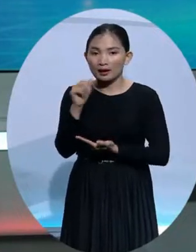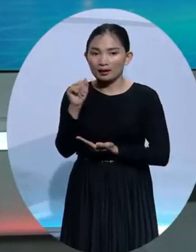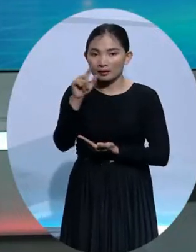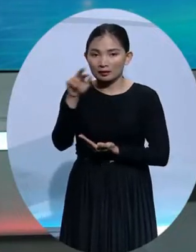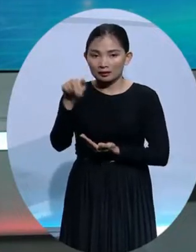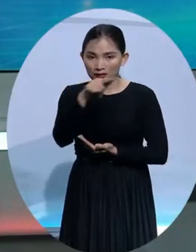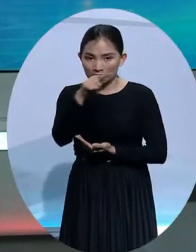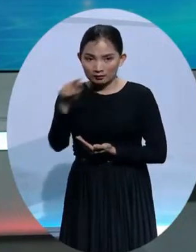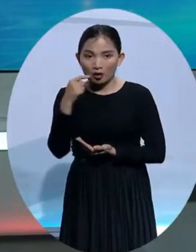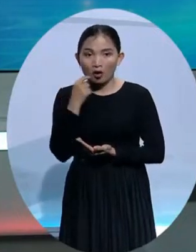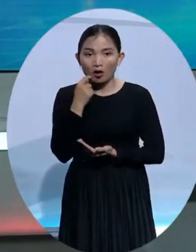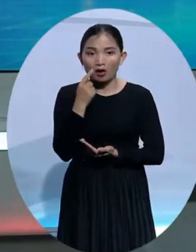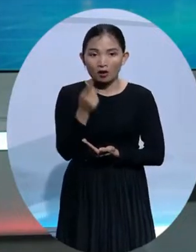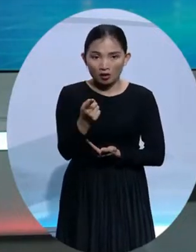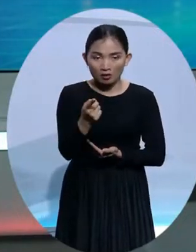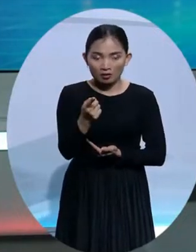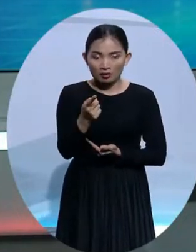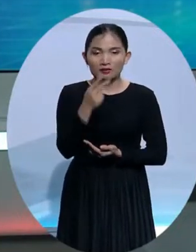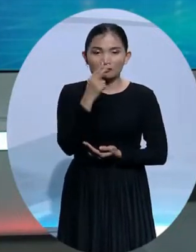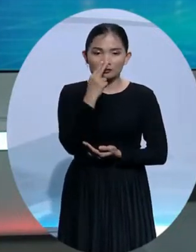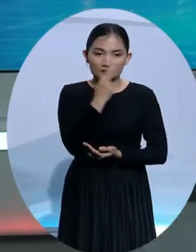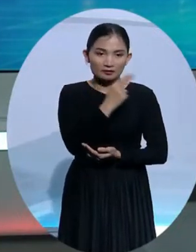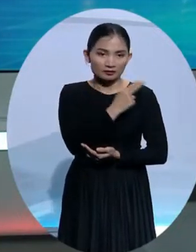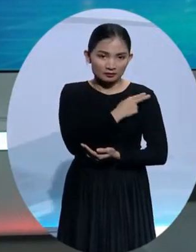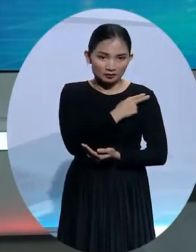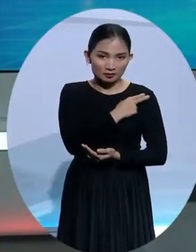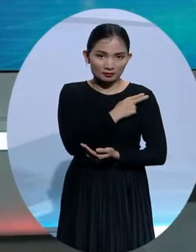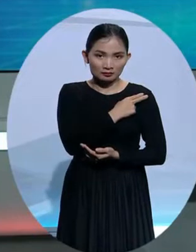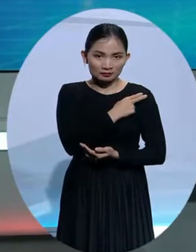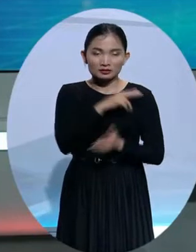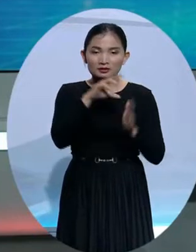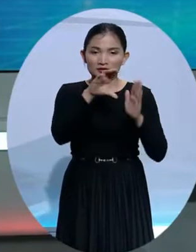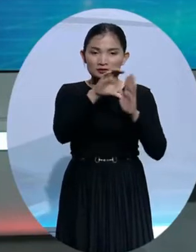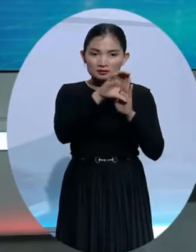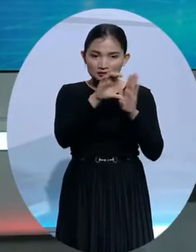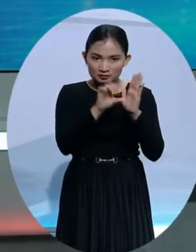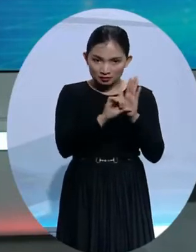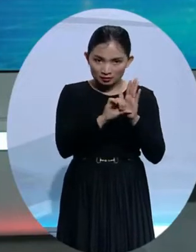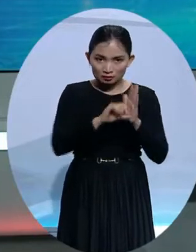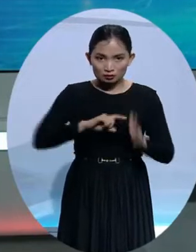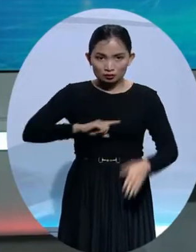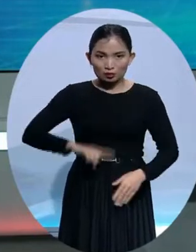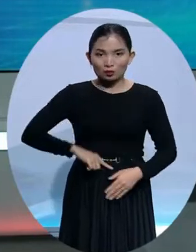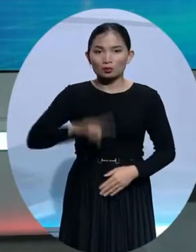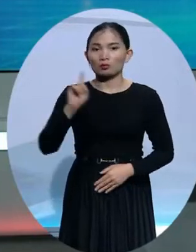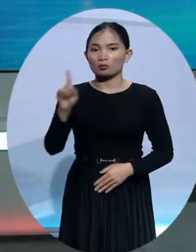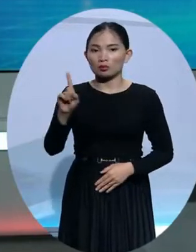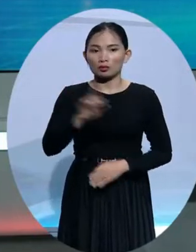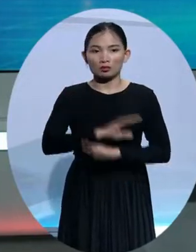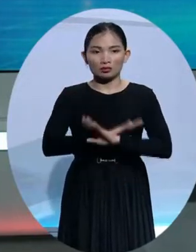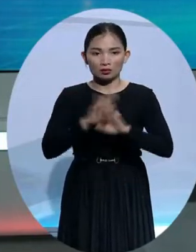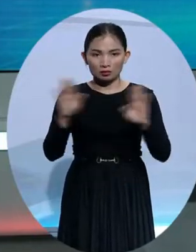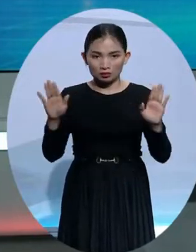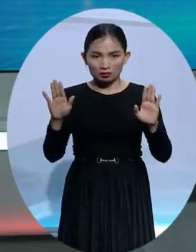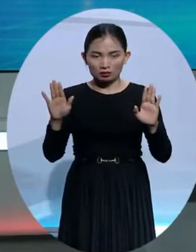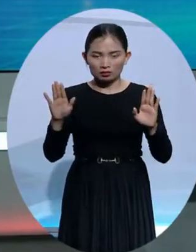Nam kiên trì thực hiện chính sách một Trung Quốc và mong muốn các bên liên quan kiềm chế, không làm căng thẳng tình hình eo biển Đài Loan, góp phần tích cực vào việc